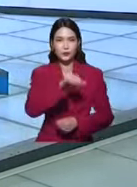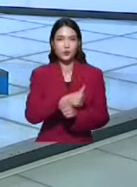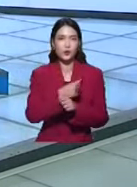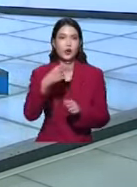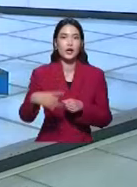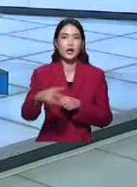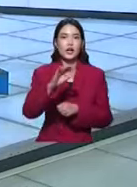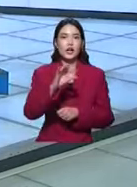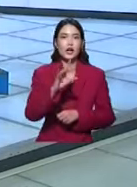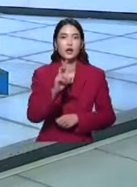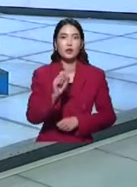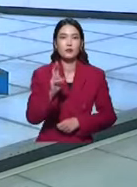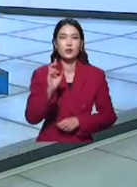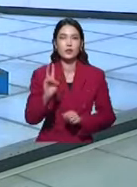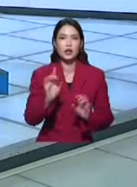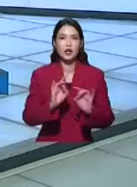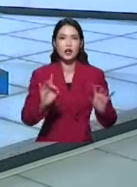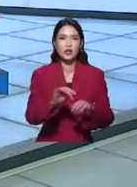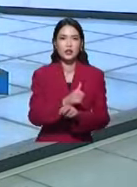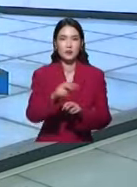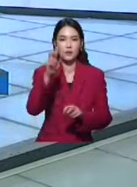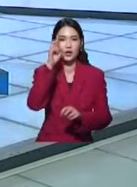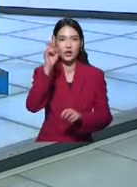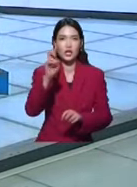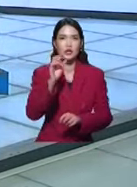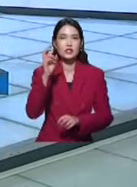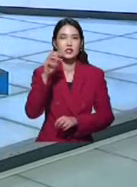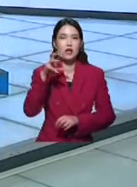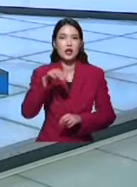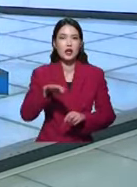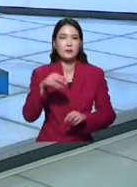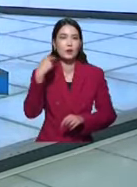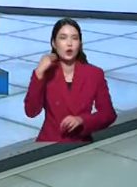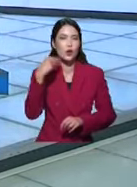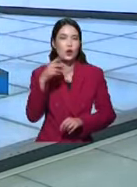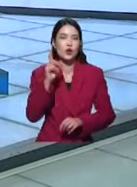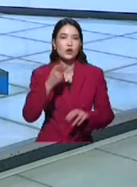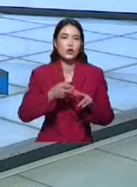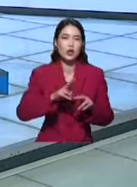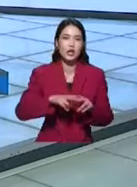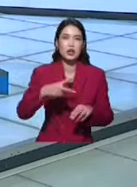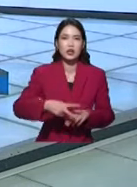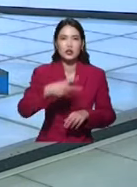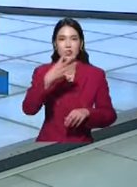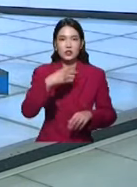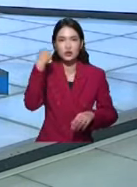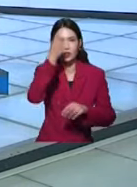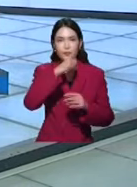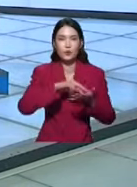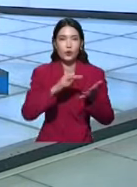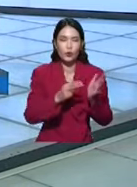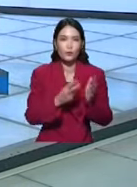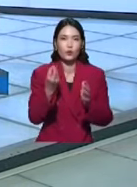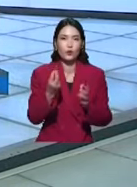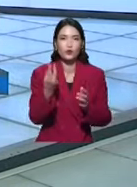региона Ербол Карашукеев доложил главе государства. Аким также рассказал Касым-Жомарту Токаеву, что на 2024 запланировано